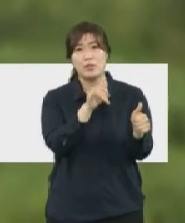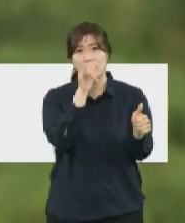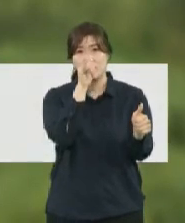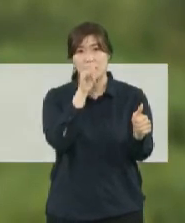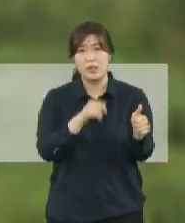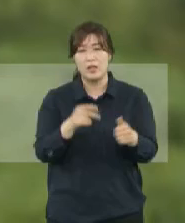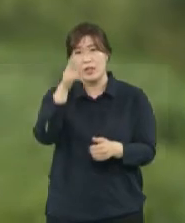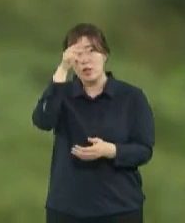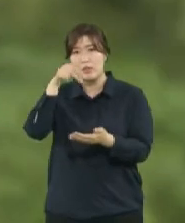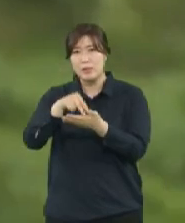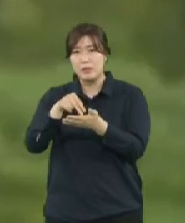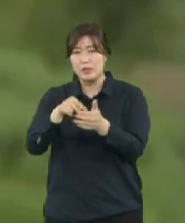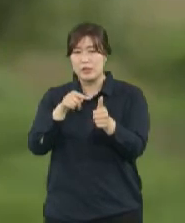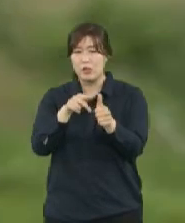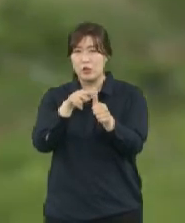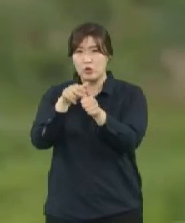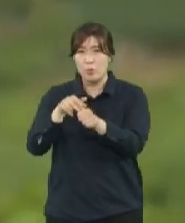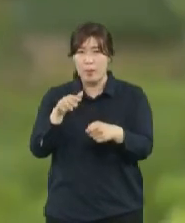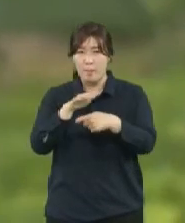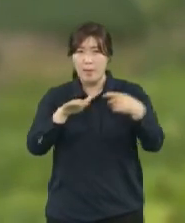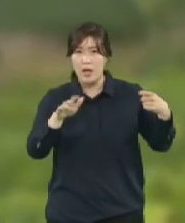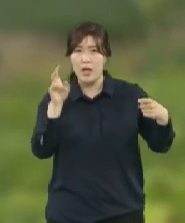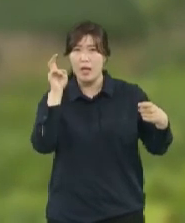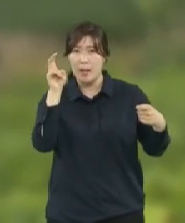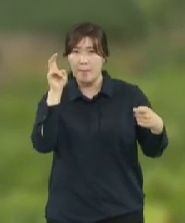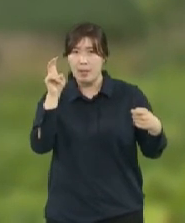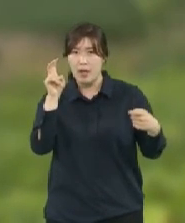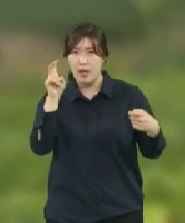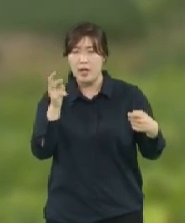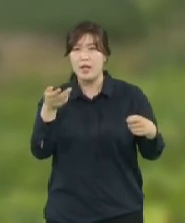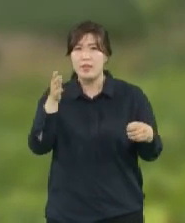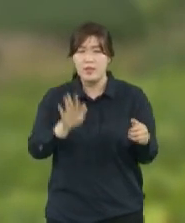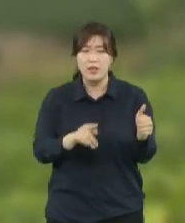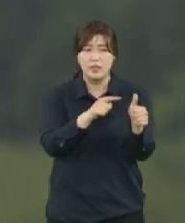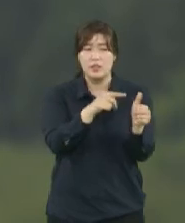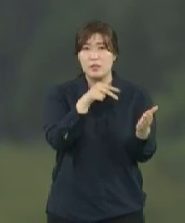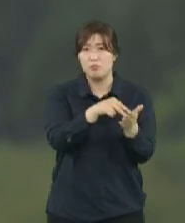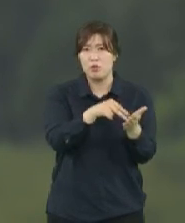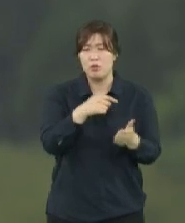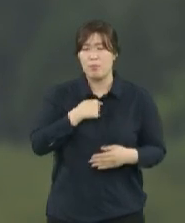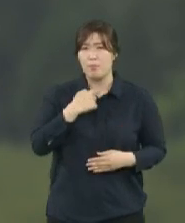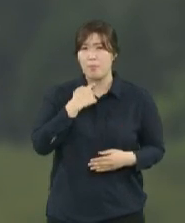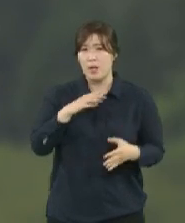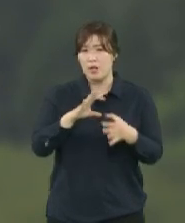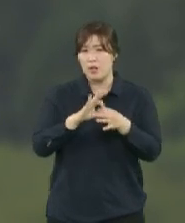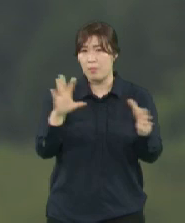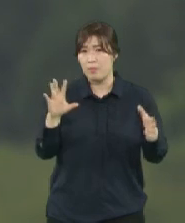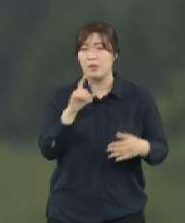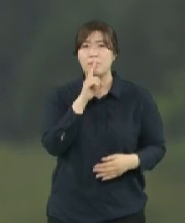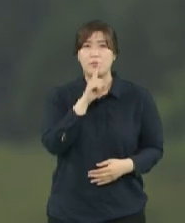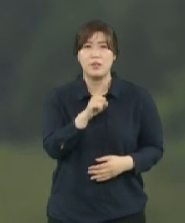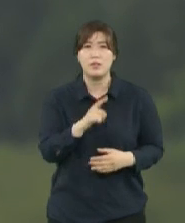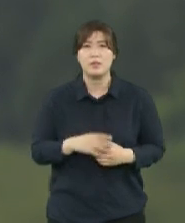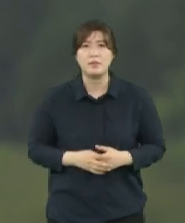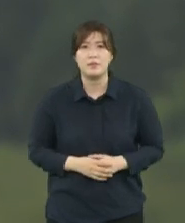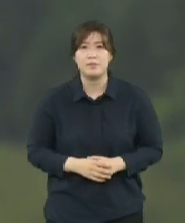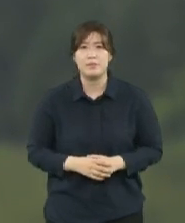의정활동 중 미리 알게 된 정보로 투기를 한 걸로 보고 있으며 a 의원은 의혹을 전면 부인하고 있습니다